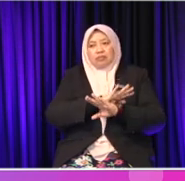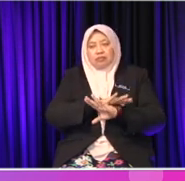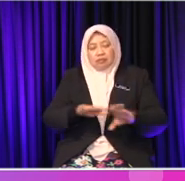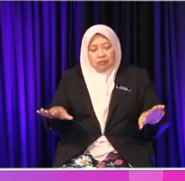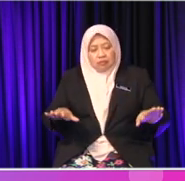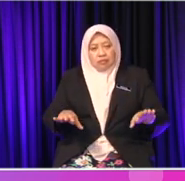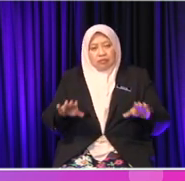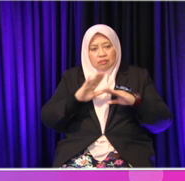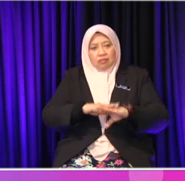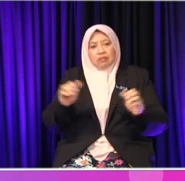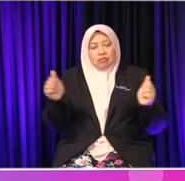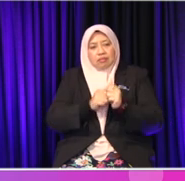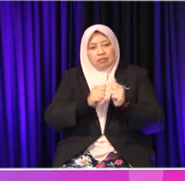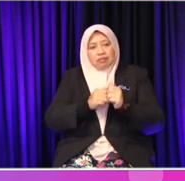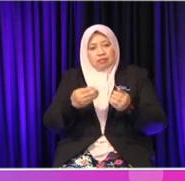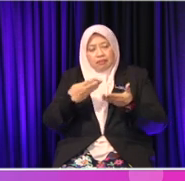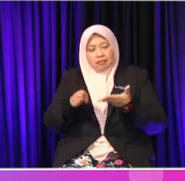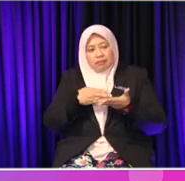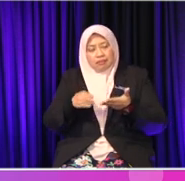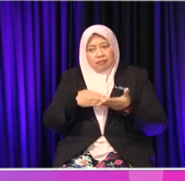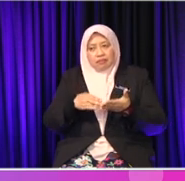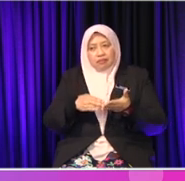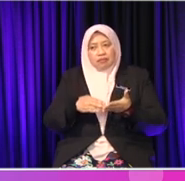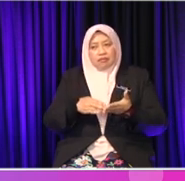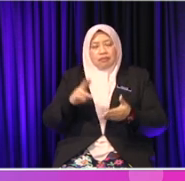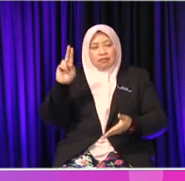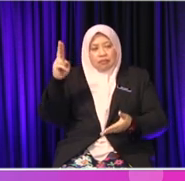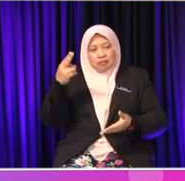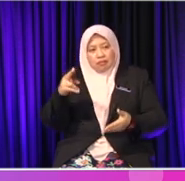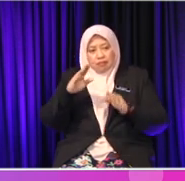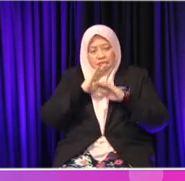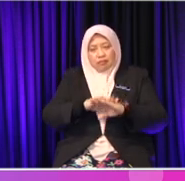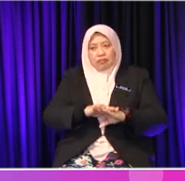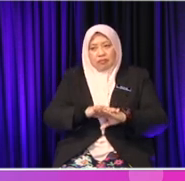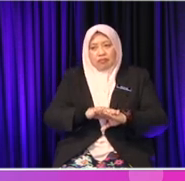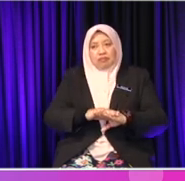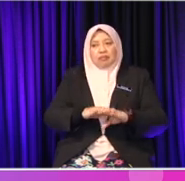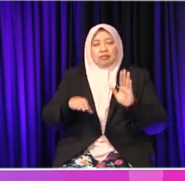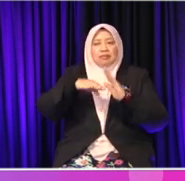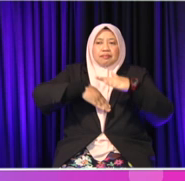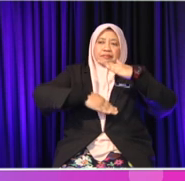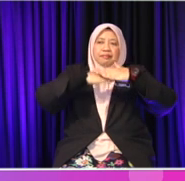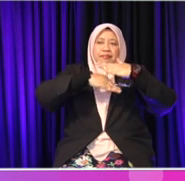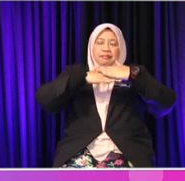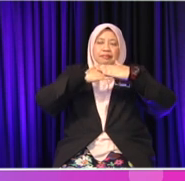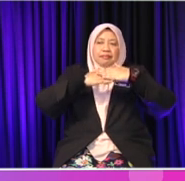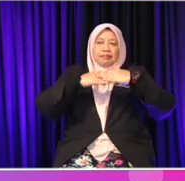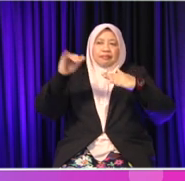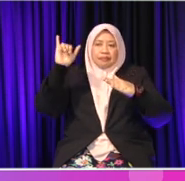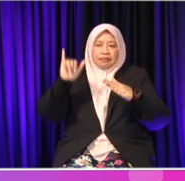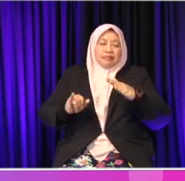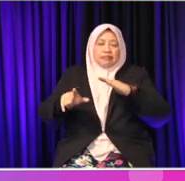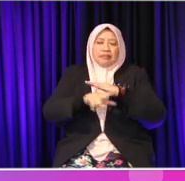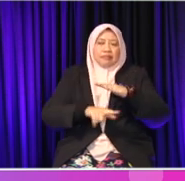Walaupun dia beli lebih tapi formulir mengatakan hanya akan dikira maksimal dengan mereka kabur sahaja